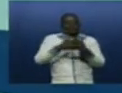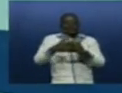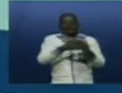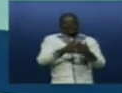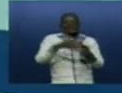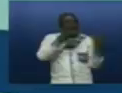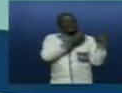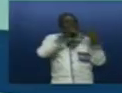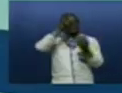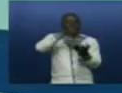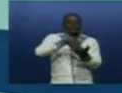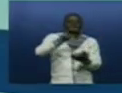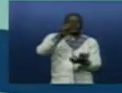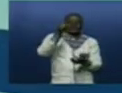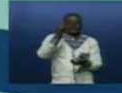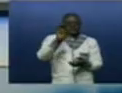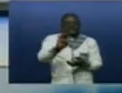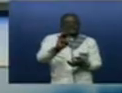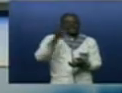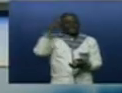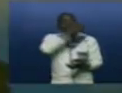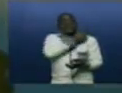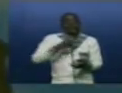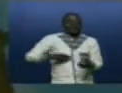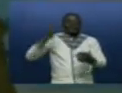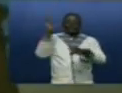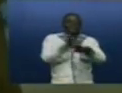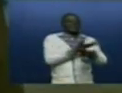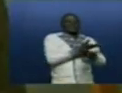Washington expulse des diplomates cubains.